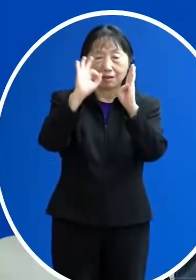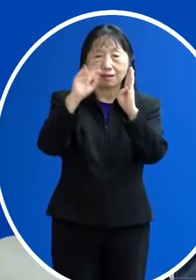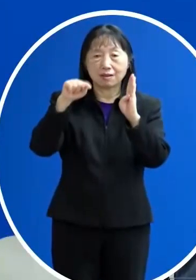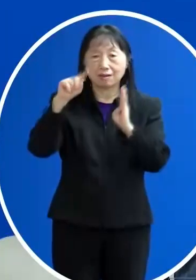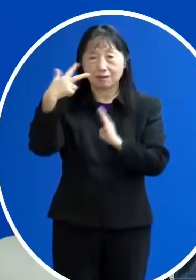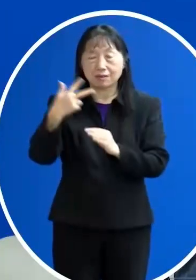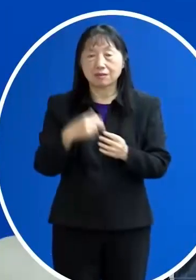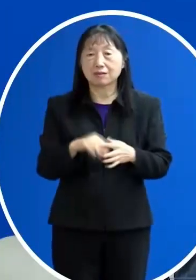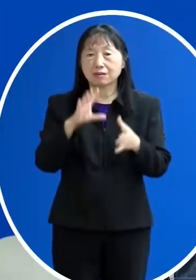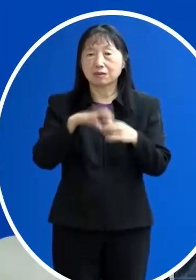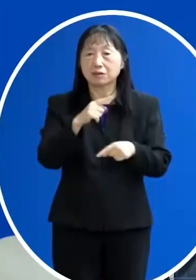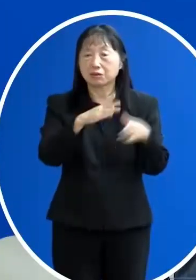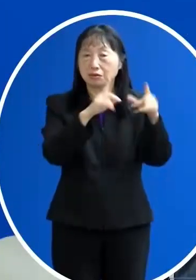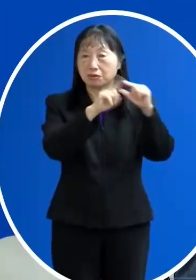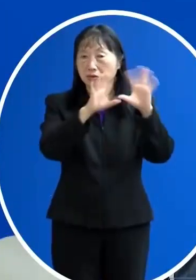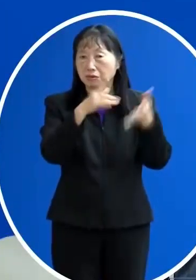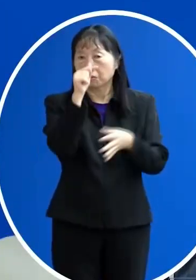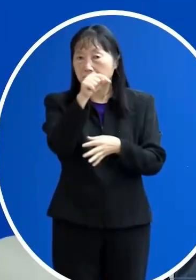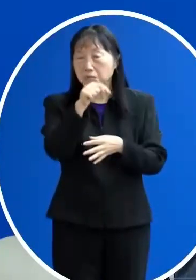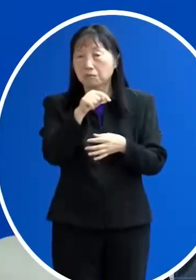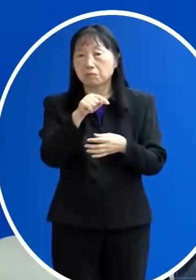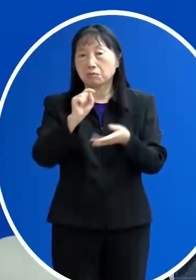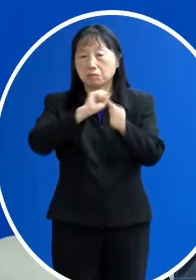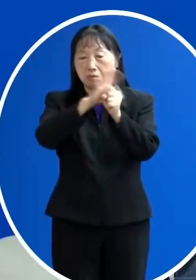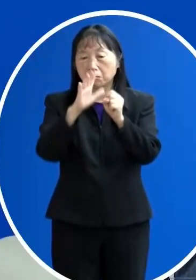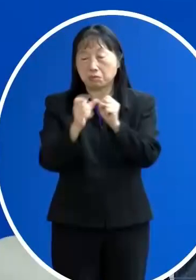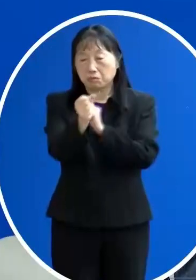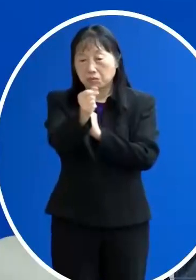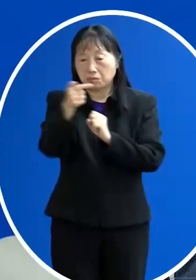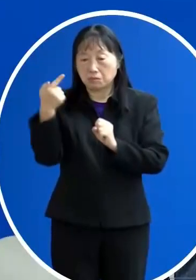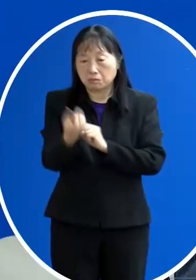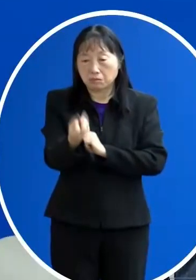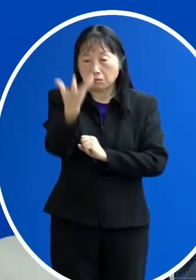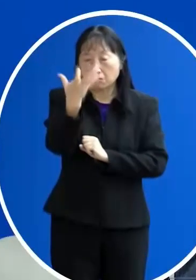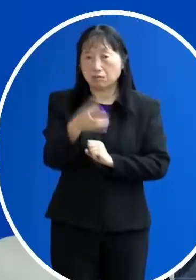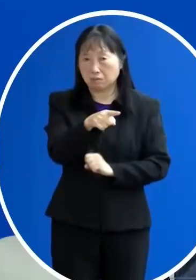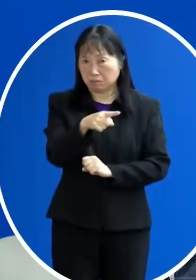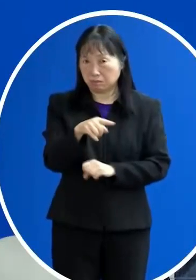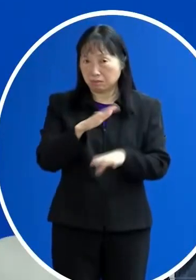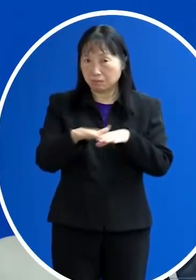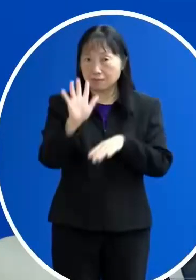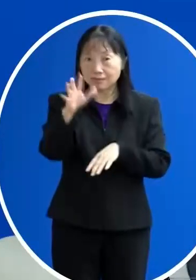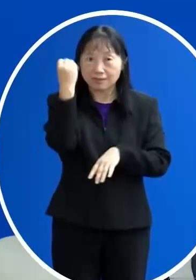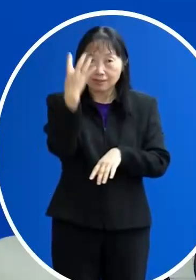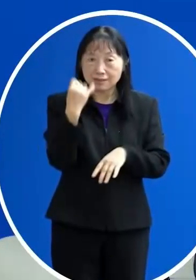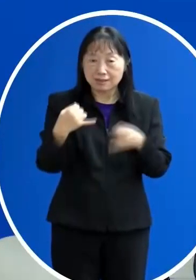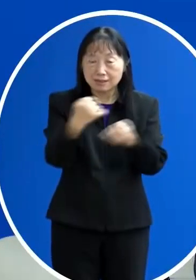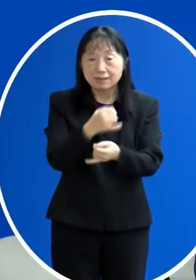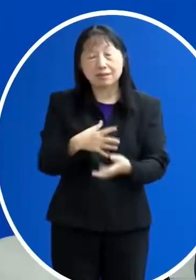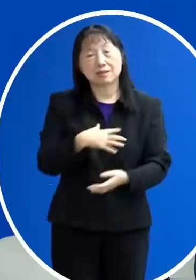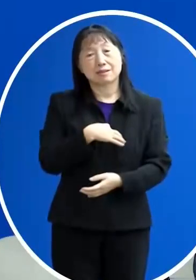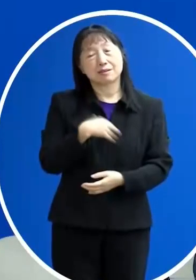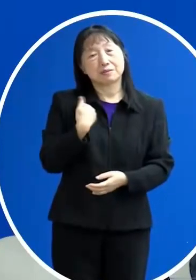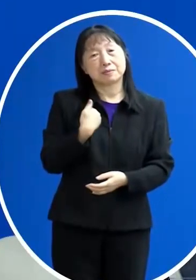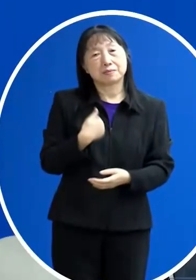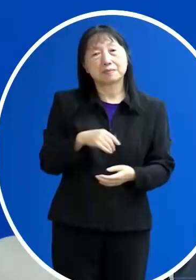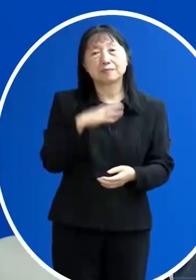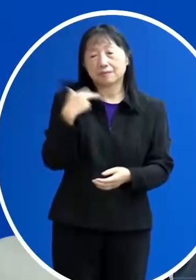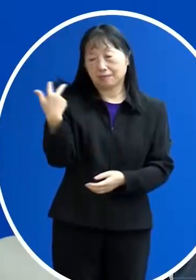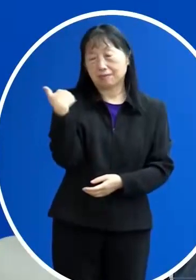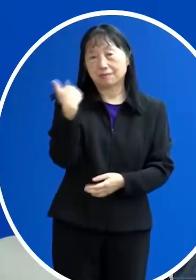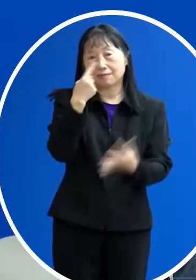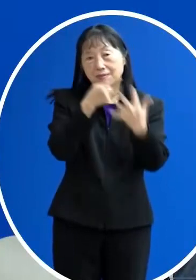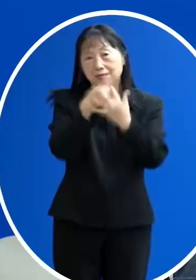家比较关心说，因为中国现在疫情升温的状况，是不是会有一些新的变种病毒？我们上一周是有检